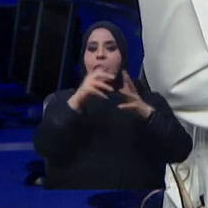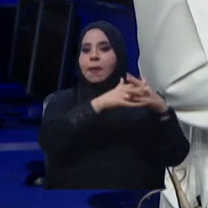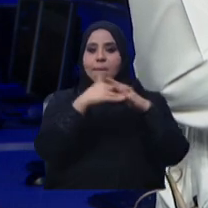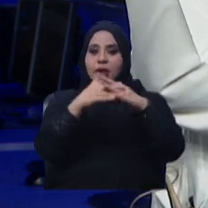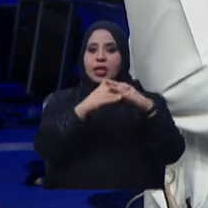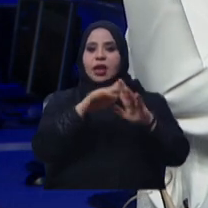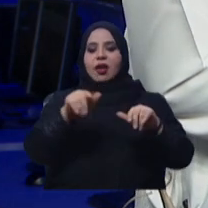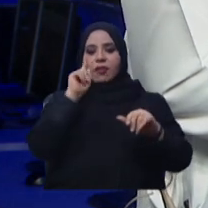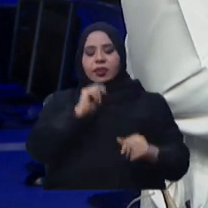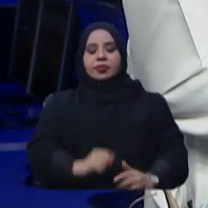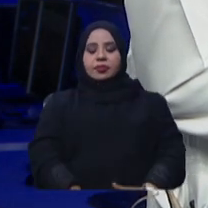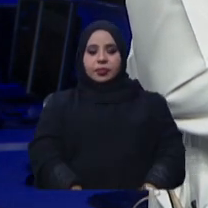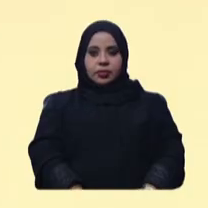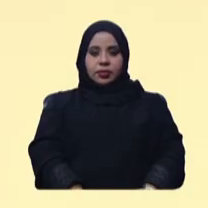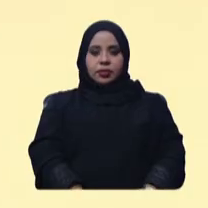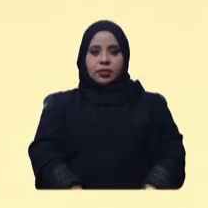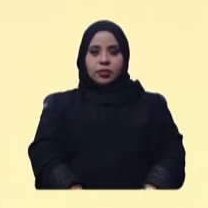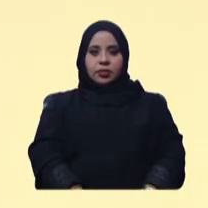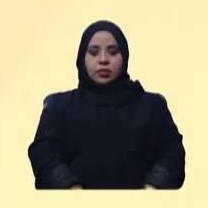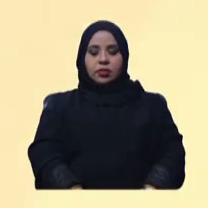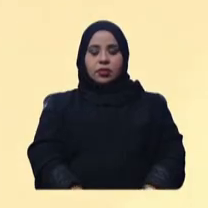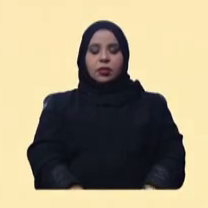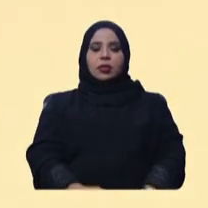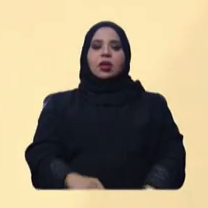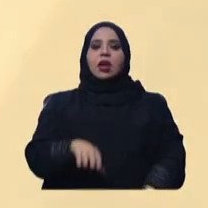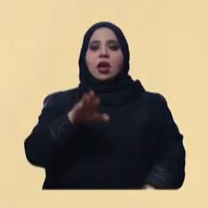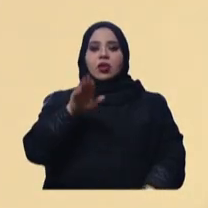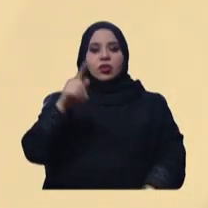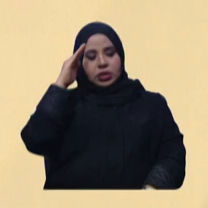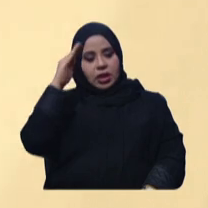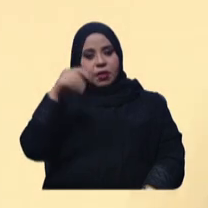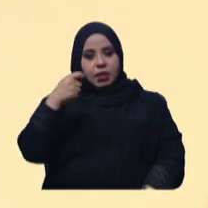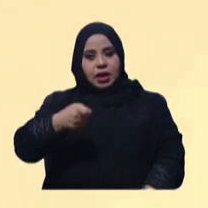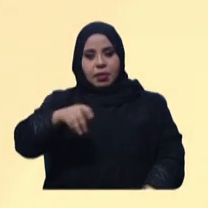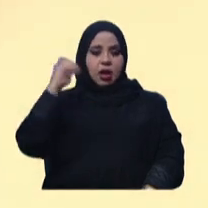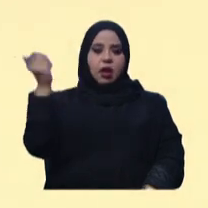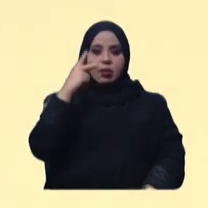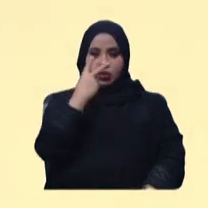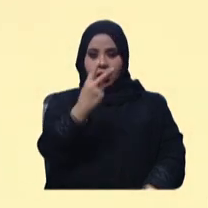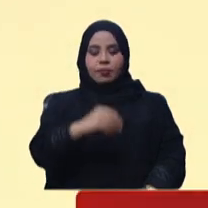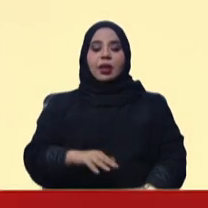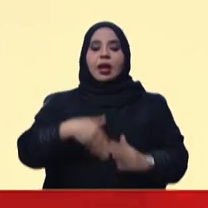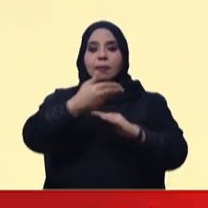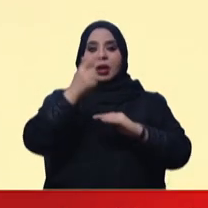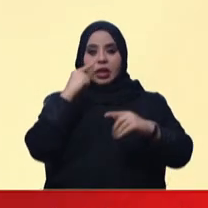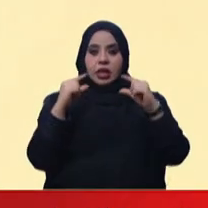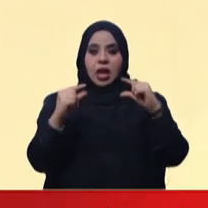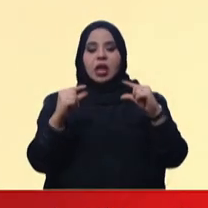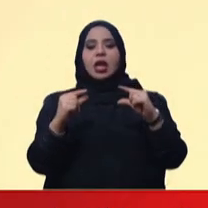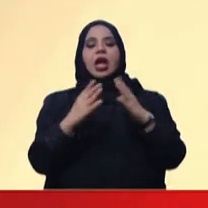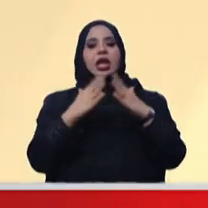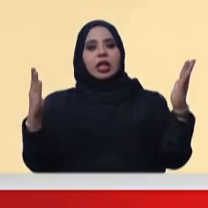الأمريكي دونالد ترامب؟ بكل تأكيد بسام، بداية تحية للسادة المشاهدين. دلالات كبيرة